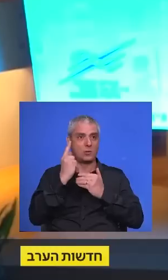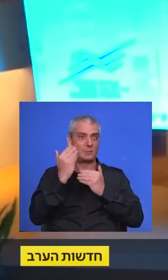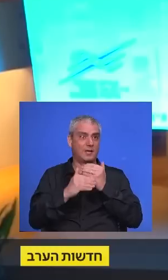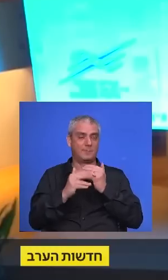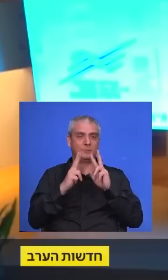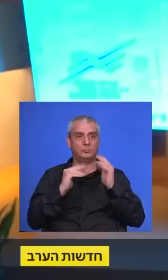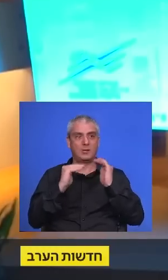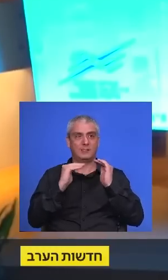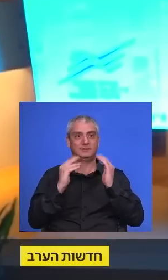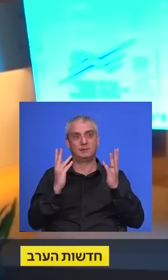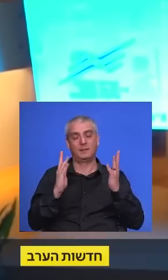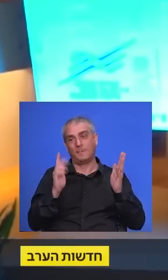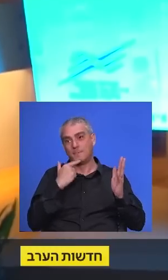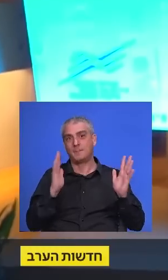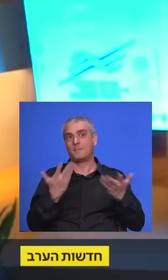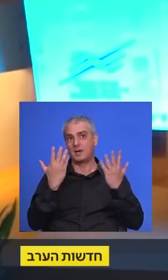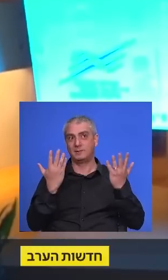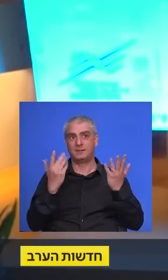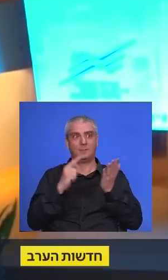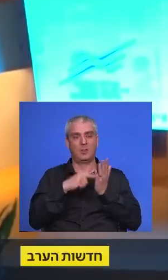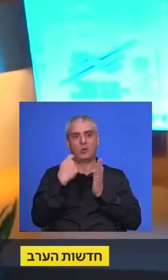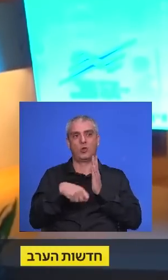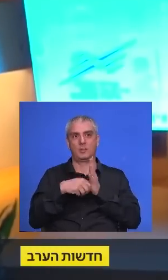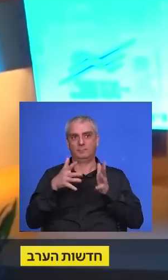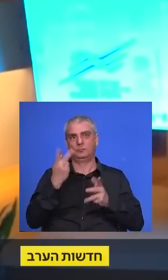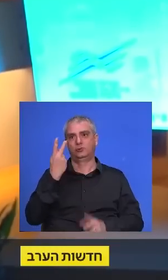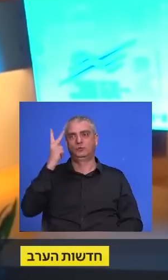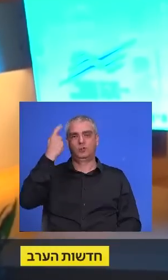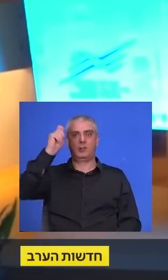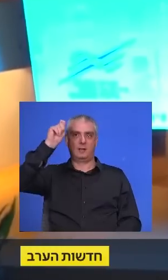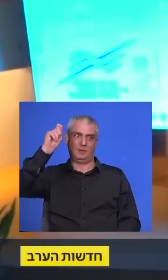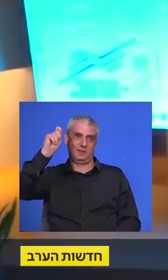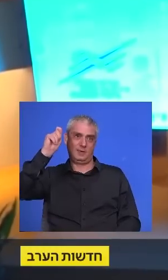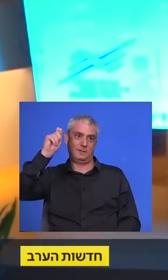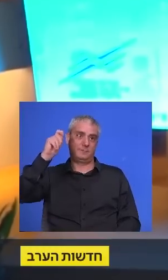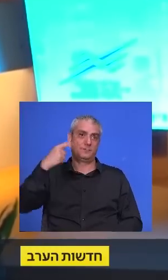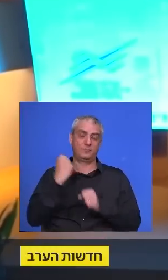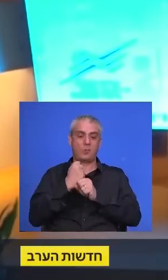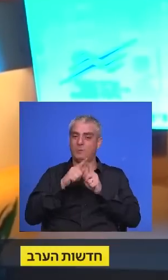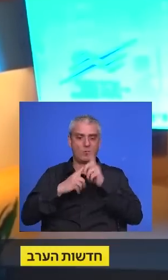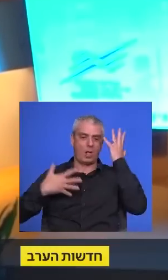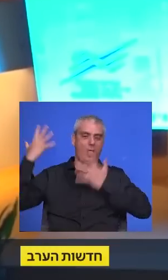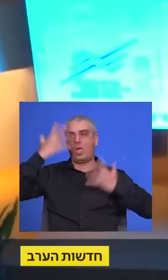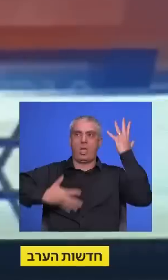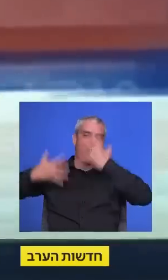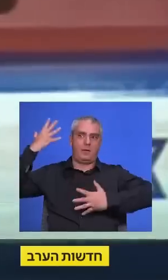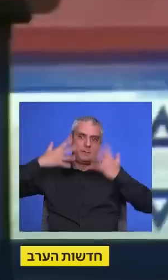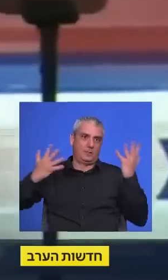באופן יחסי, נקרא לזה מהר, כי הם קונים נכסים הרבה יותר יקרים, ובעצם פועלים מתוך